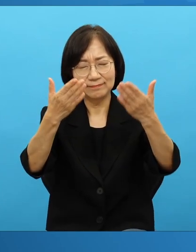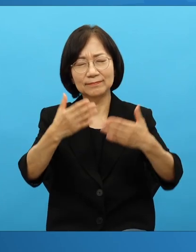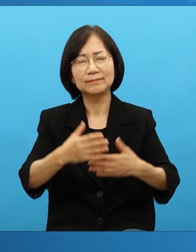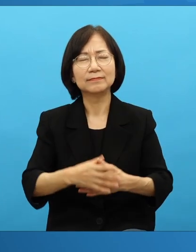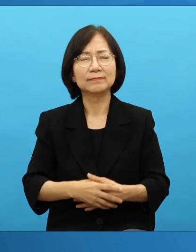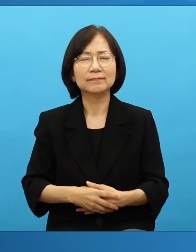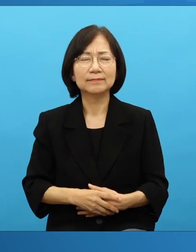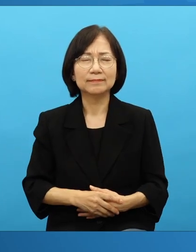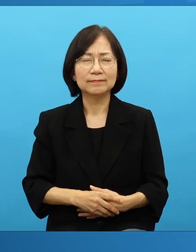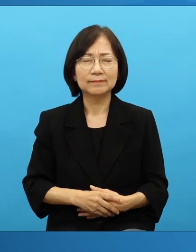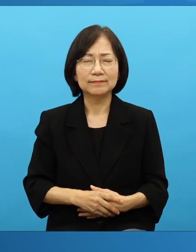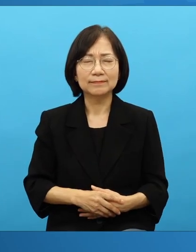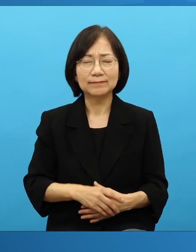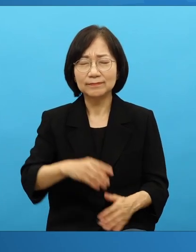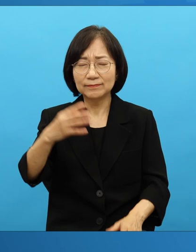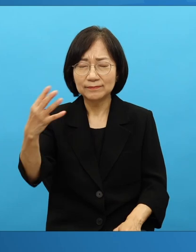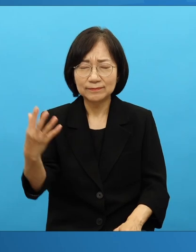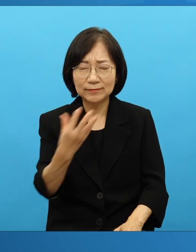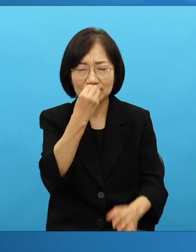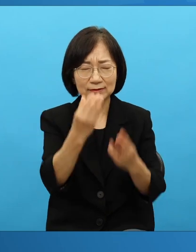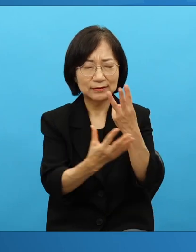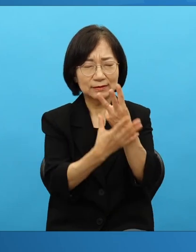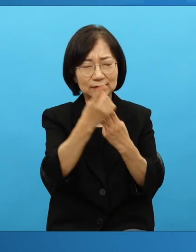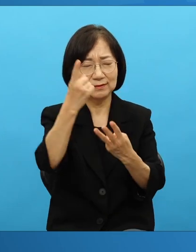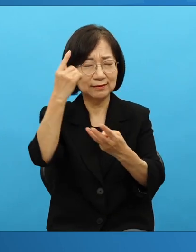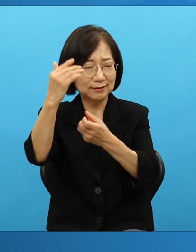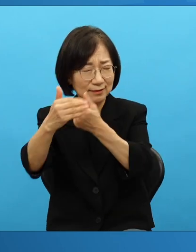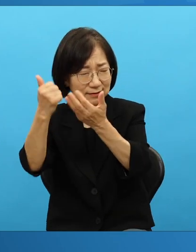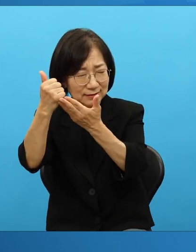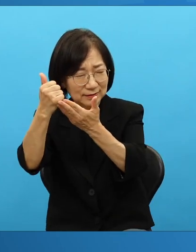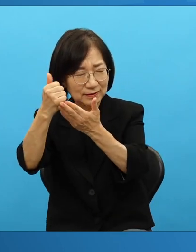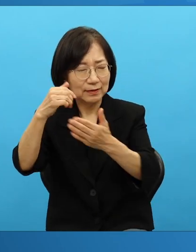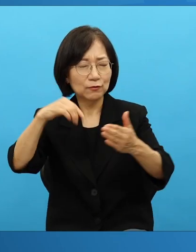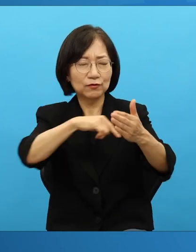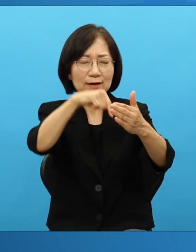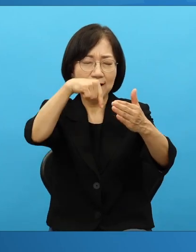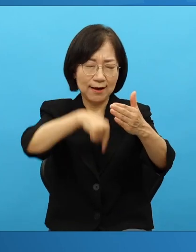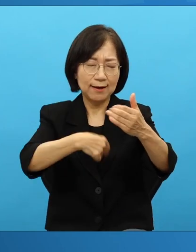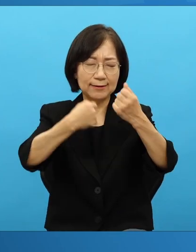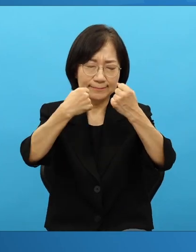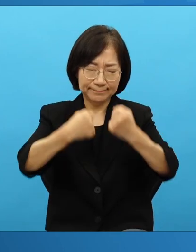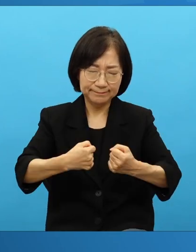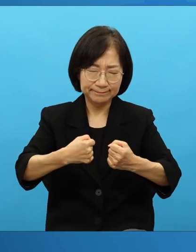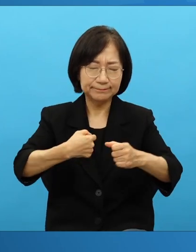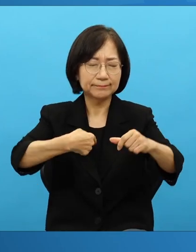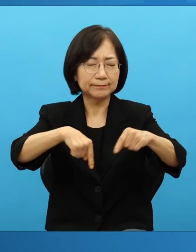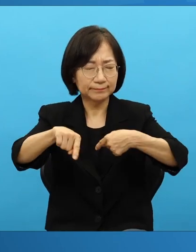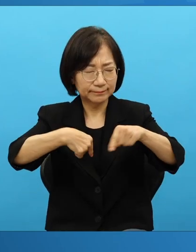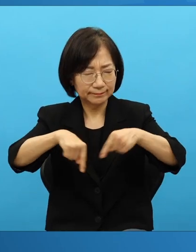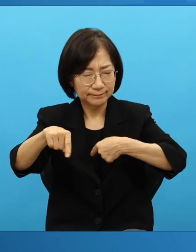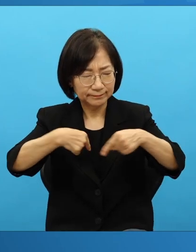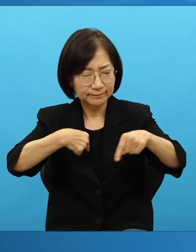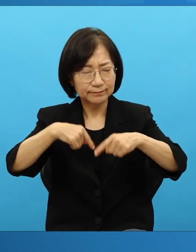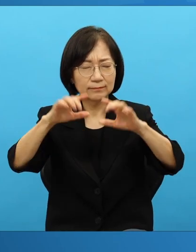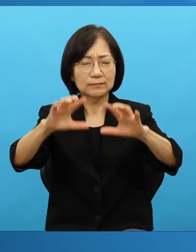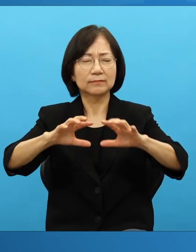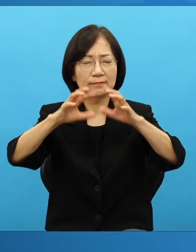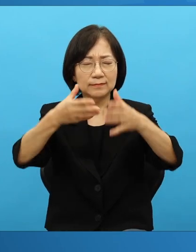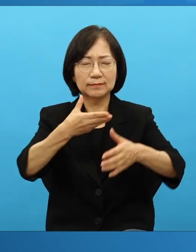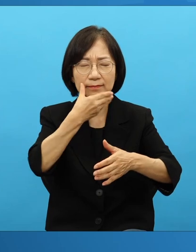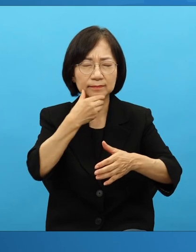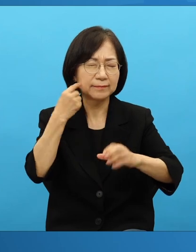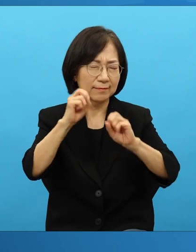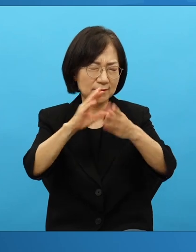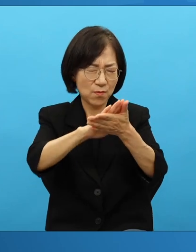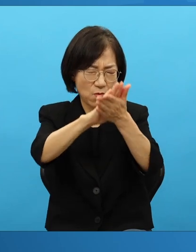呼召我们为神的圣殿，借着圣灵内住引导充满我们，感谢主。 성삼위 하나님께서 우리 안에 역사하셔서 세계 복음화 언약을 성취해